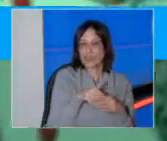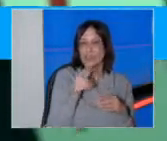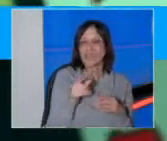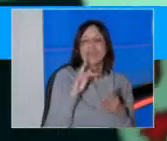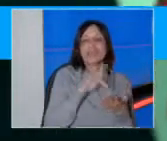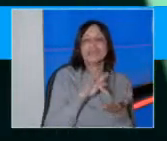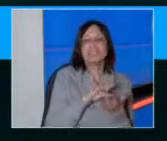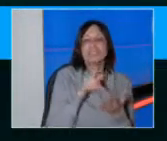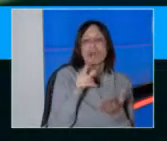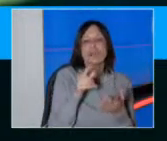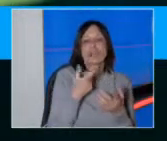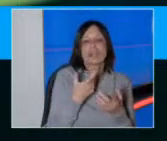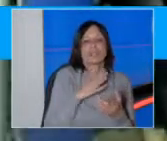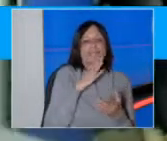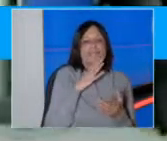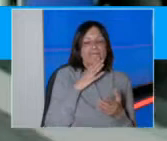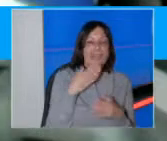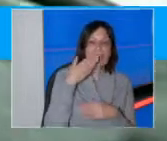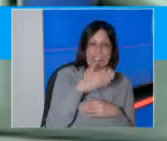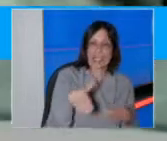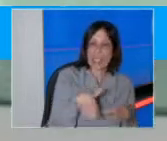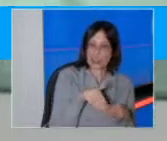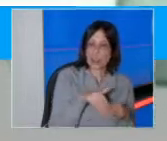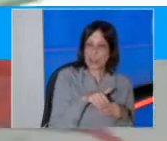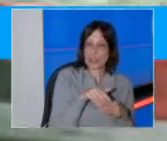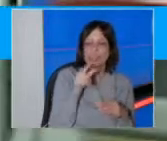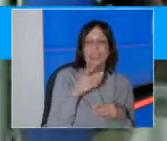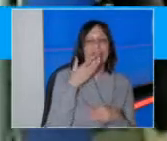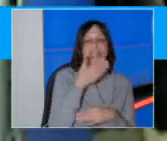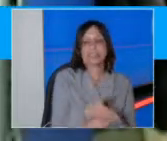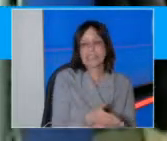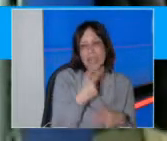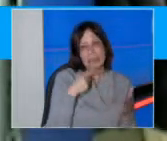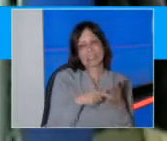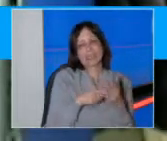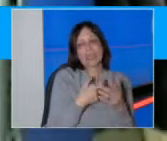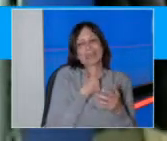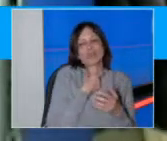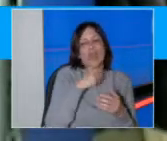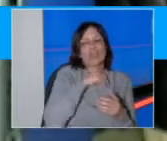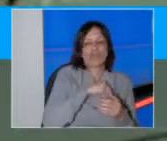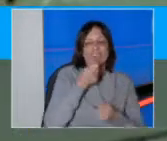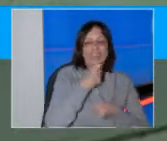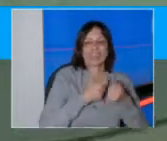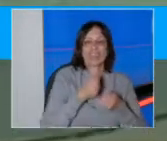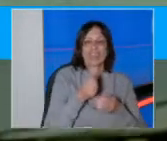והן נמצאות באיזה מין מלכוד, כי הכניסה למעגל הזנות היא כניסה שנובעת ממצוקה נפשית,